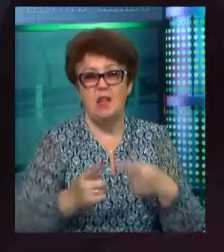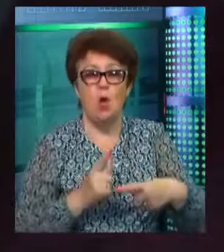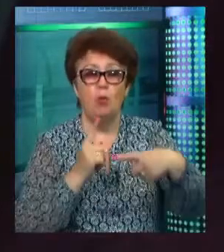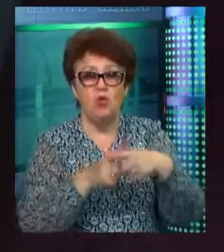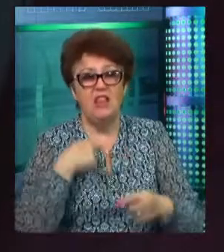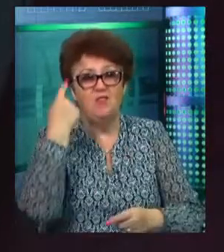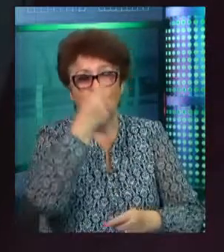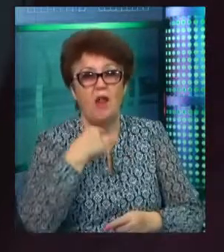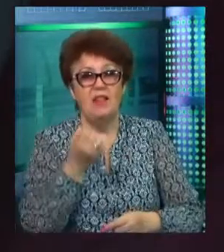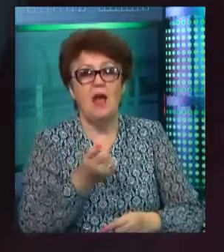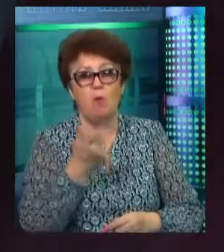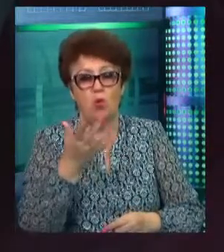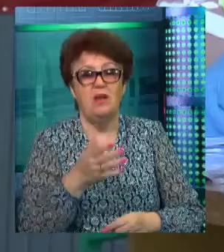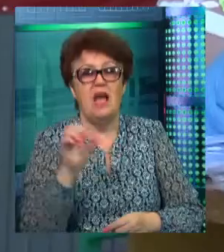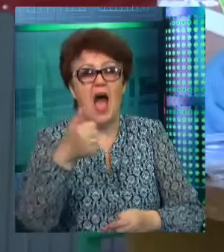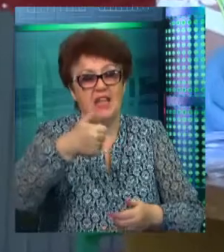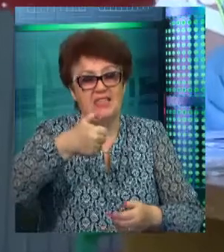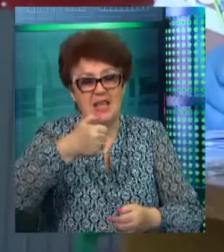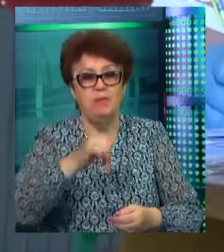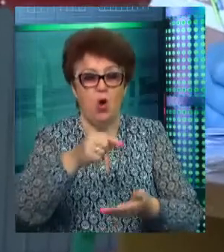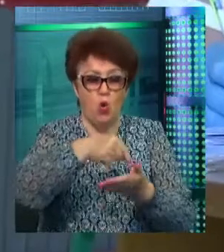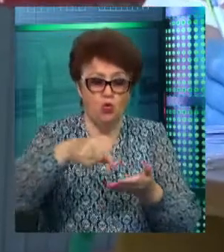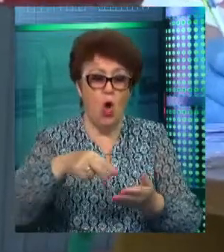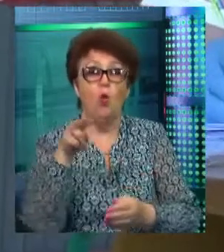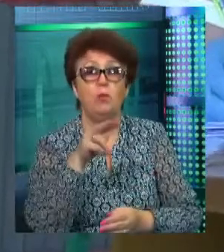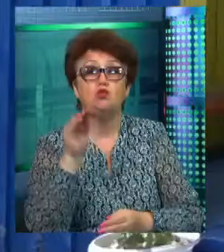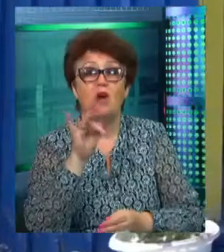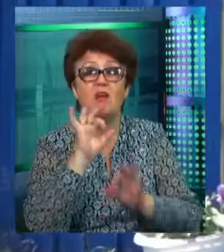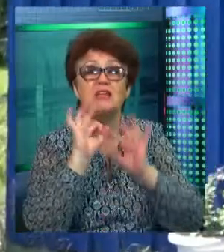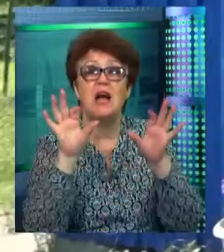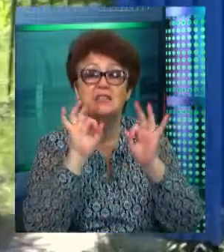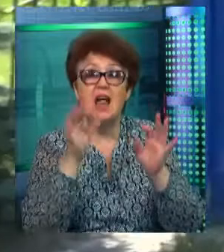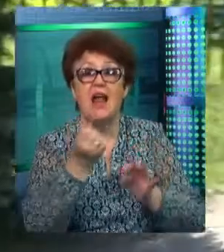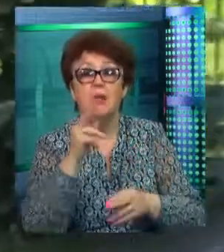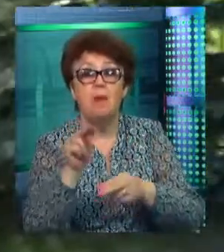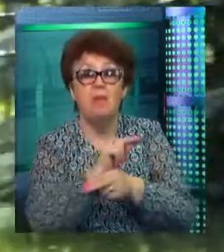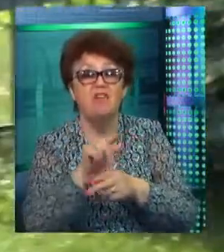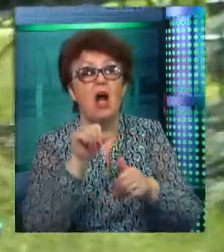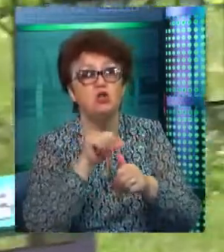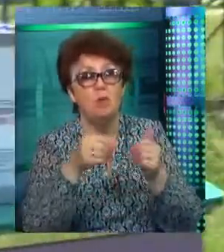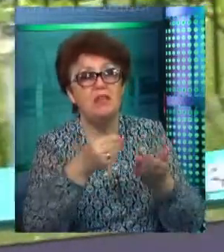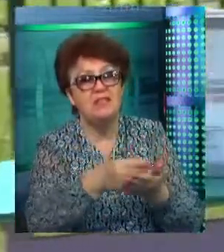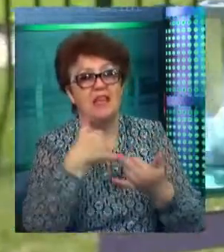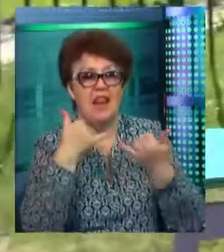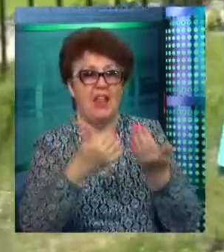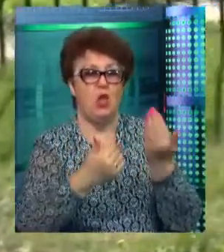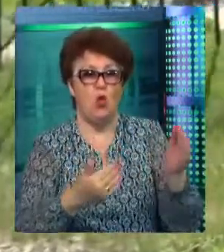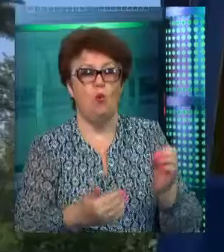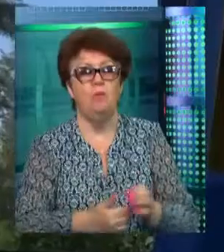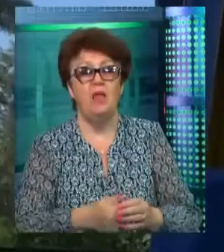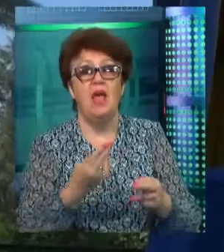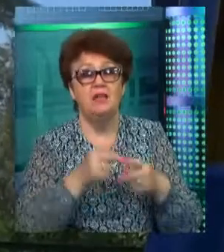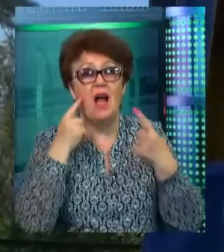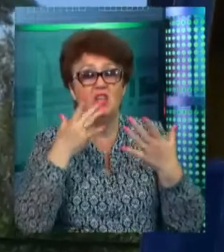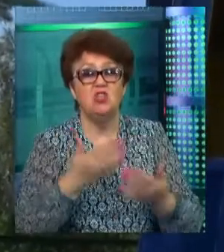индивидуальный набор с антисептиком и ручкой людмила журавлева рассказала ряд поправок особенно ценен для нее это конечно